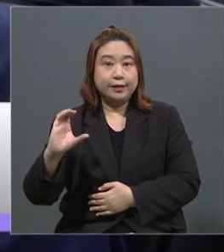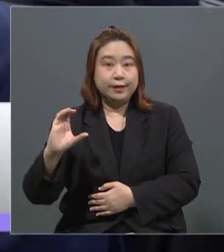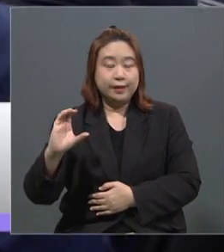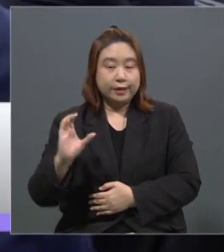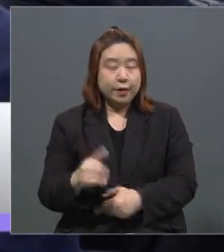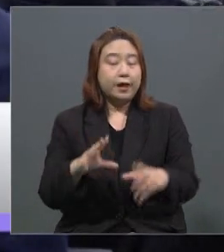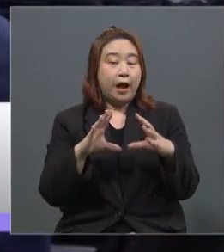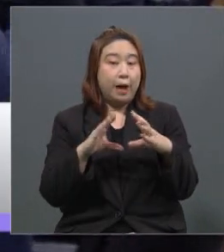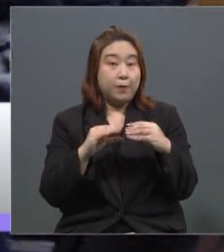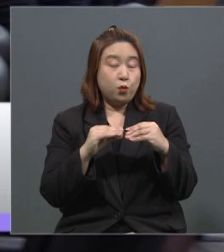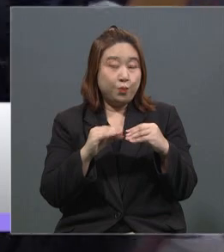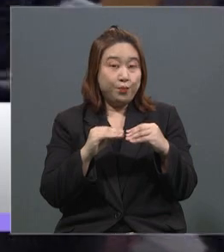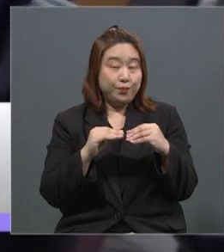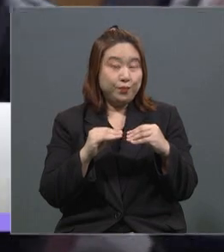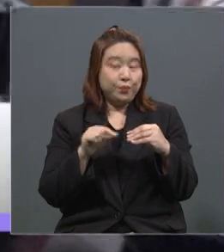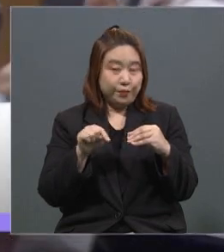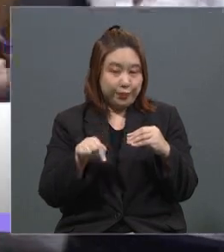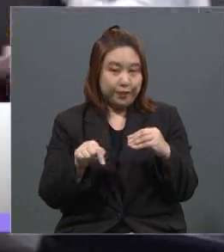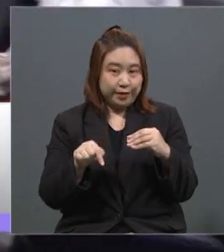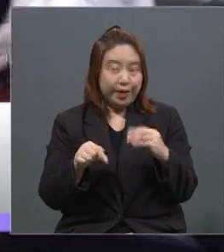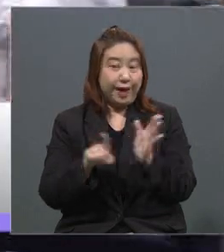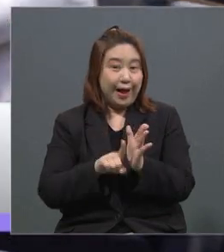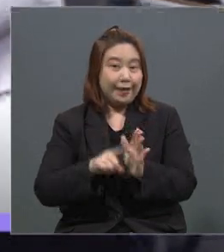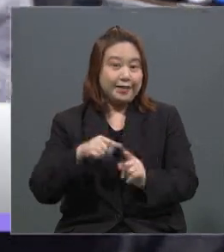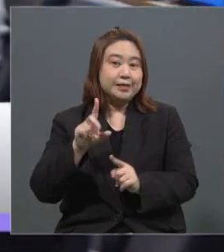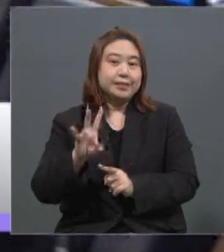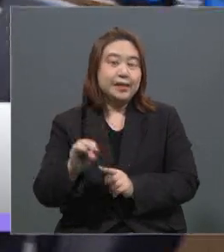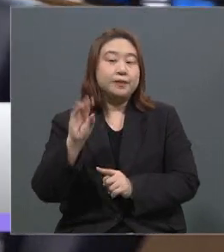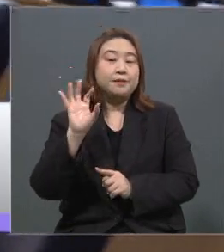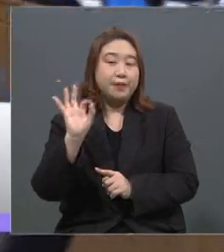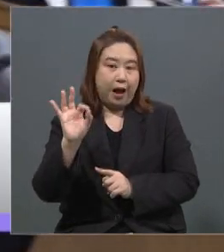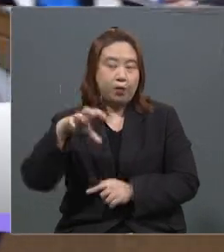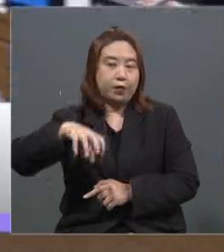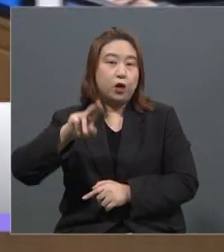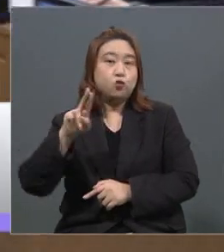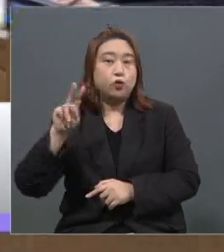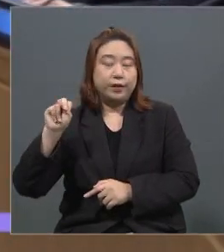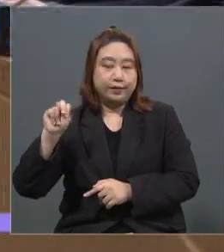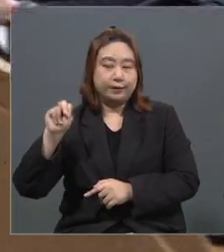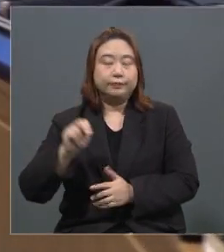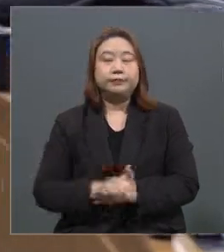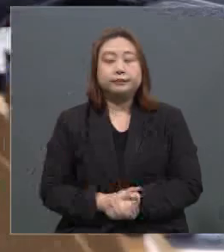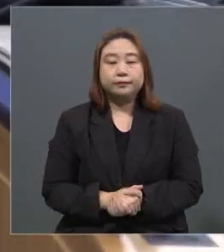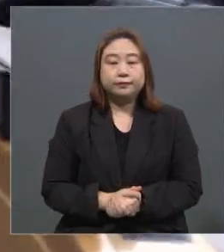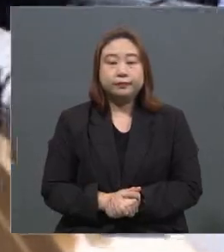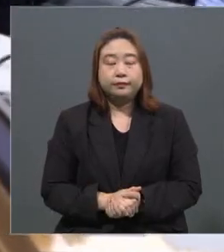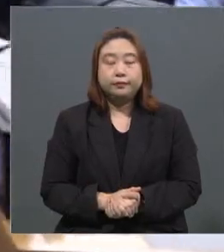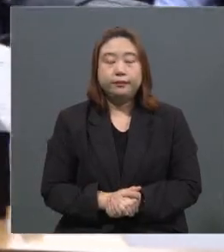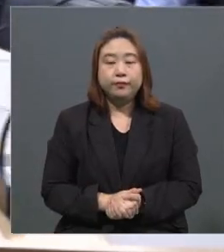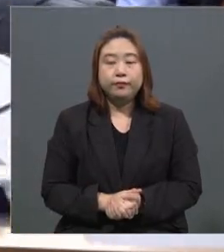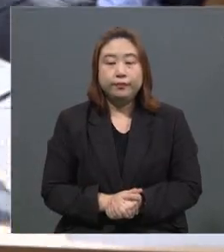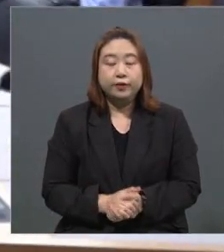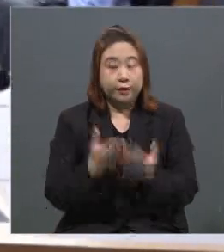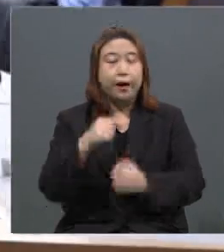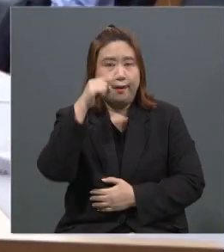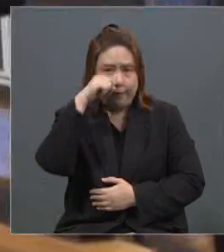สมัชชาสหประชาชาติสมัยสามัญครั้งที่ 79ณสำนักงานใหญ่องค์การสหประชาชาติซึ่งนายฤก็บอกนะครับว่าไทย